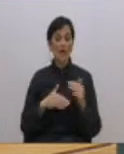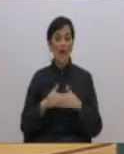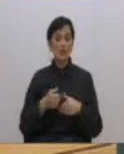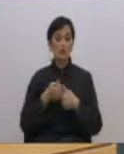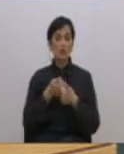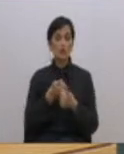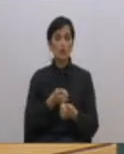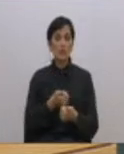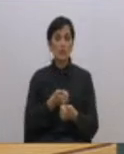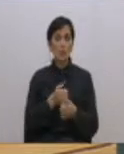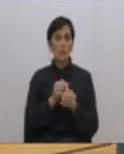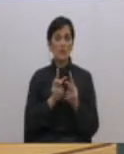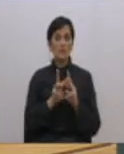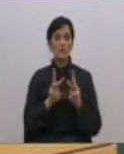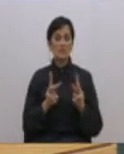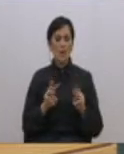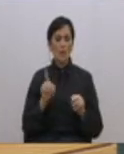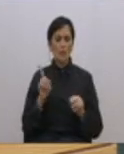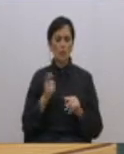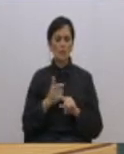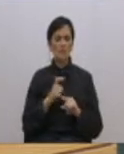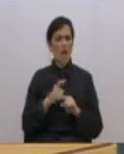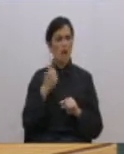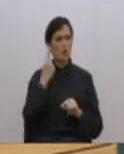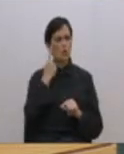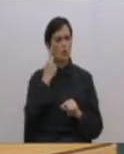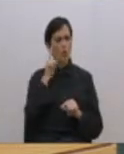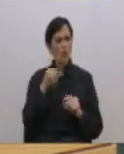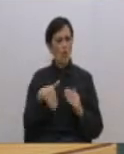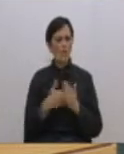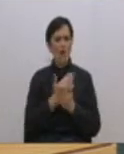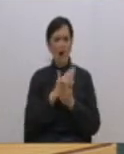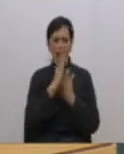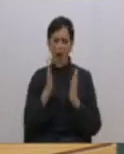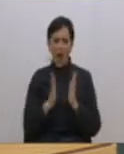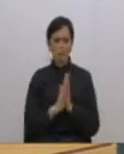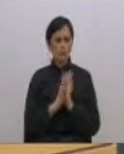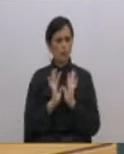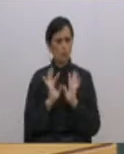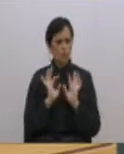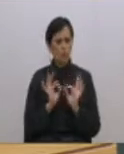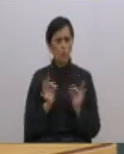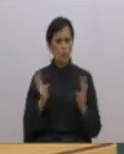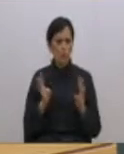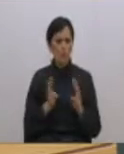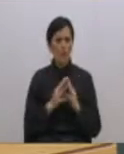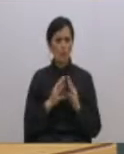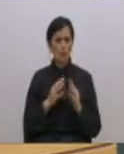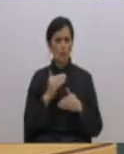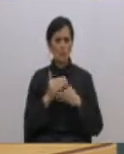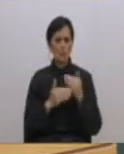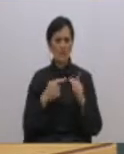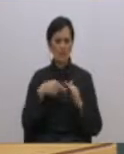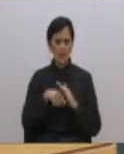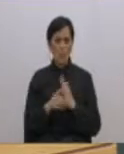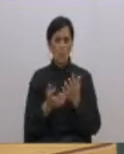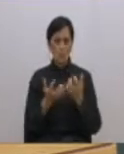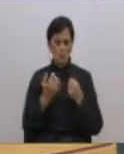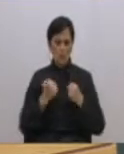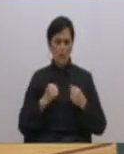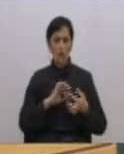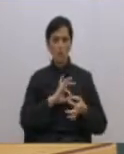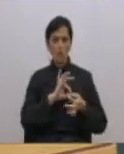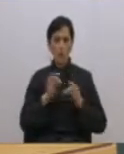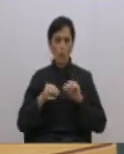satrobat, sami nistrom, zalien novațiurat, da zalien absoluturat humanuri principe bidangamun dinare, miho es concretul